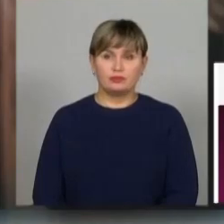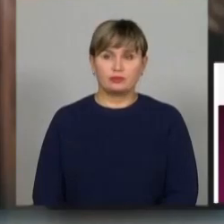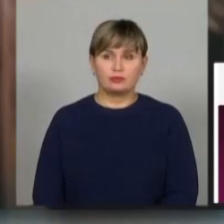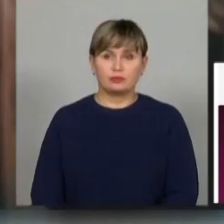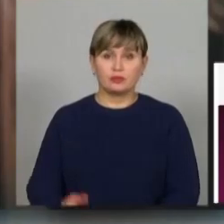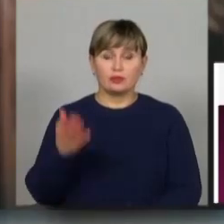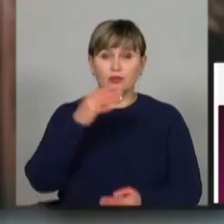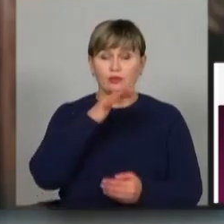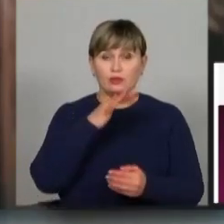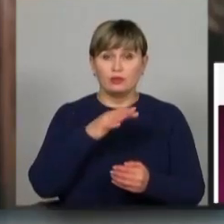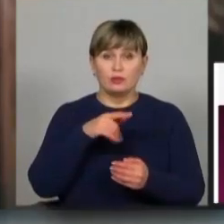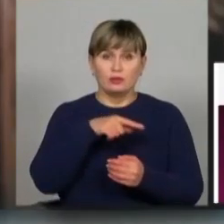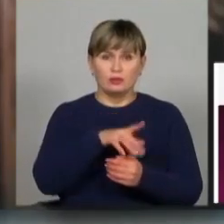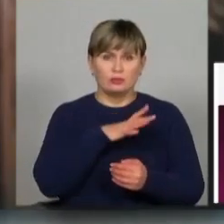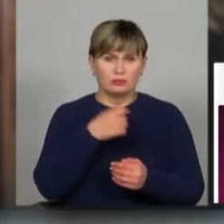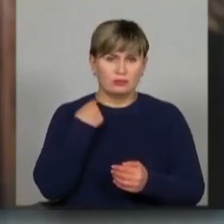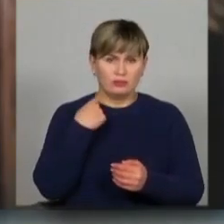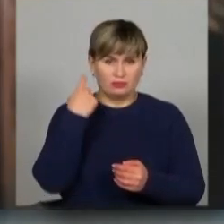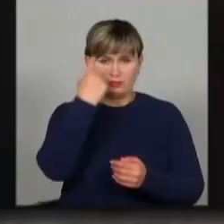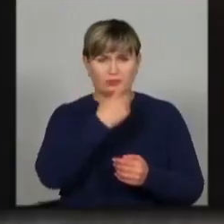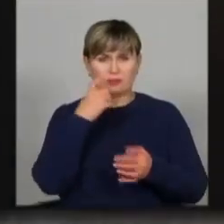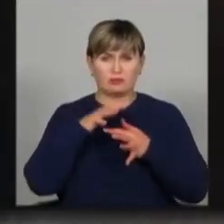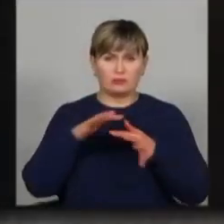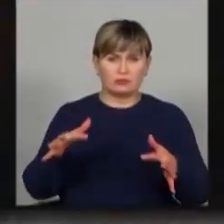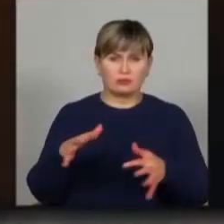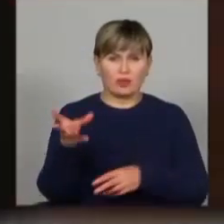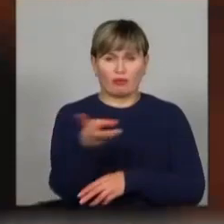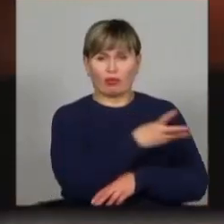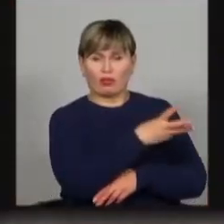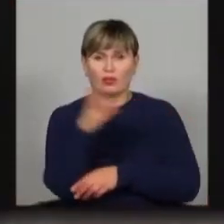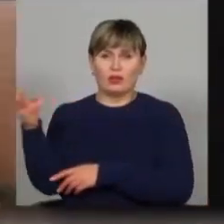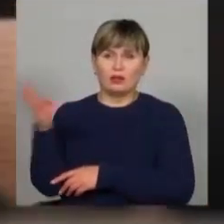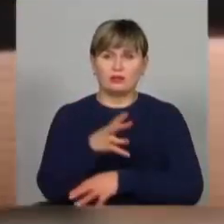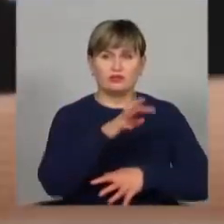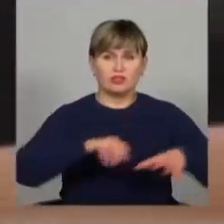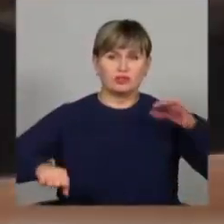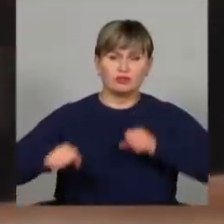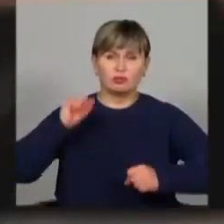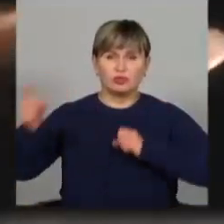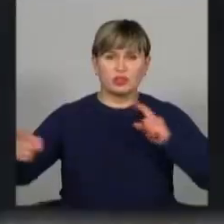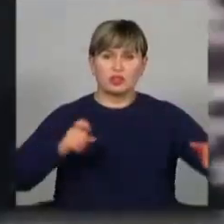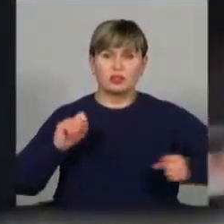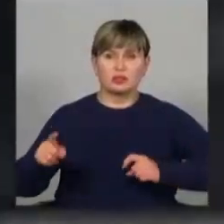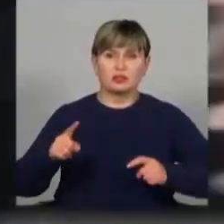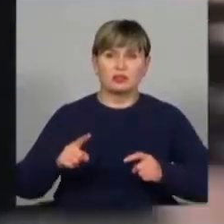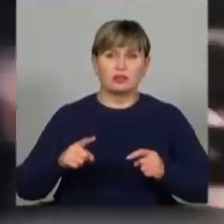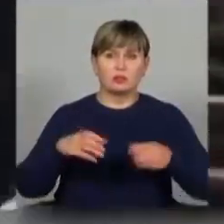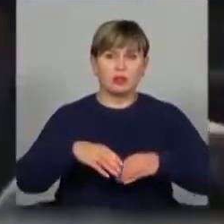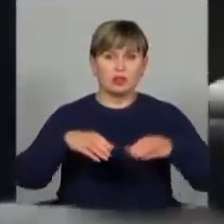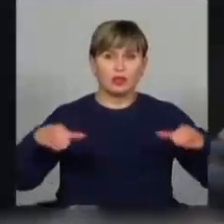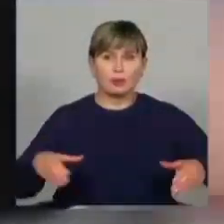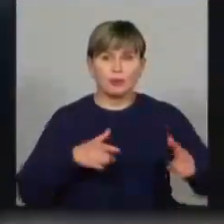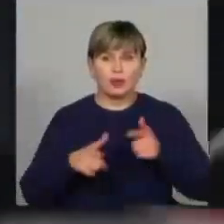время от нападавших пахло алкоголем они крушили панели перед акиматом вырывали и выбрасывали бордюры приготовили